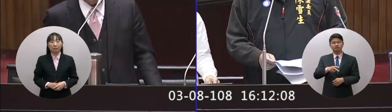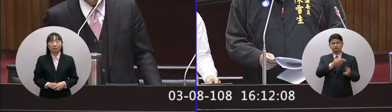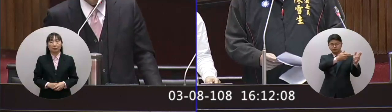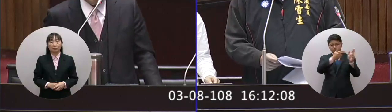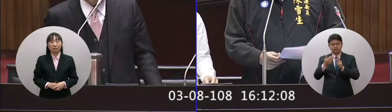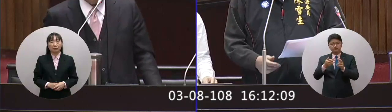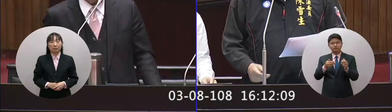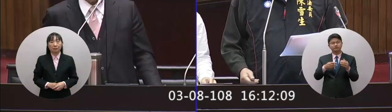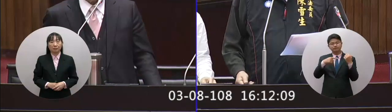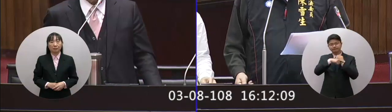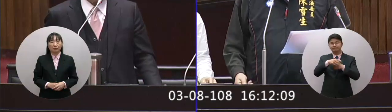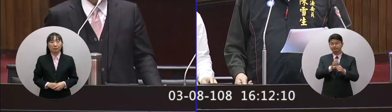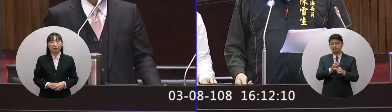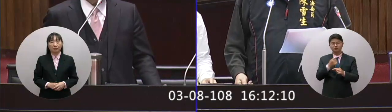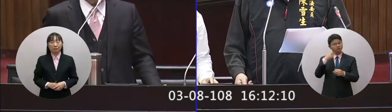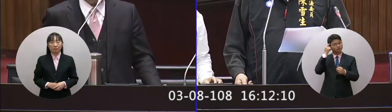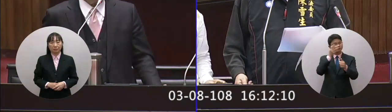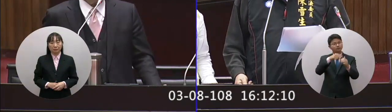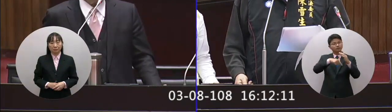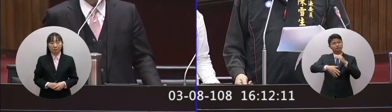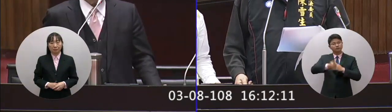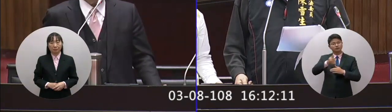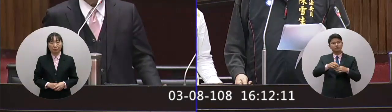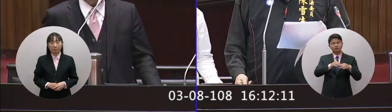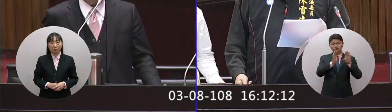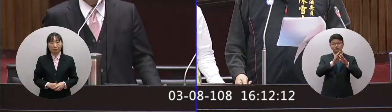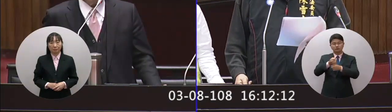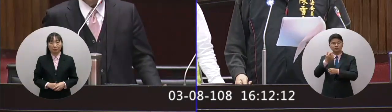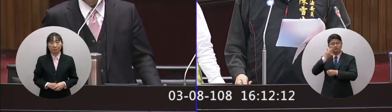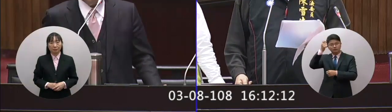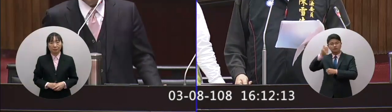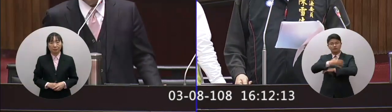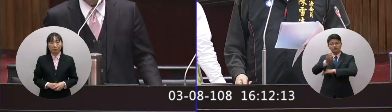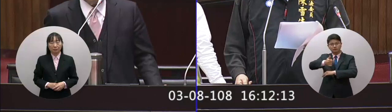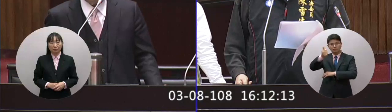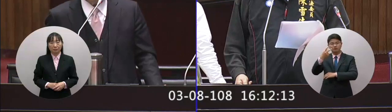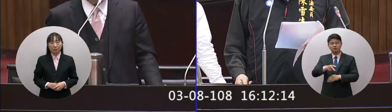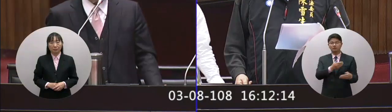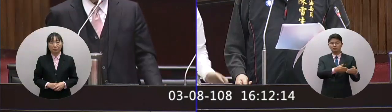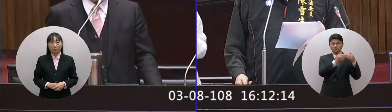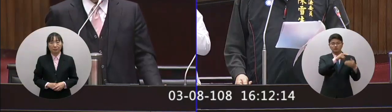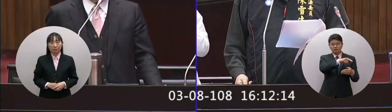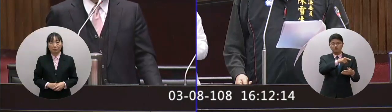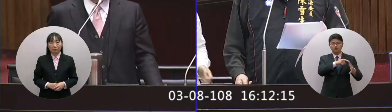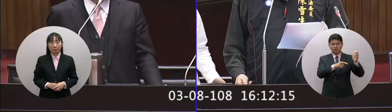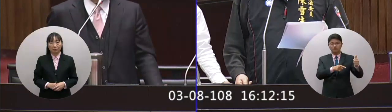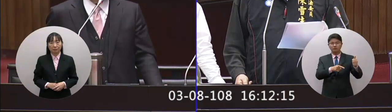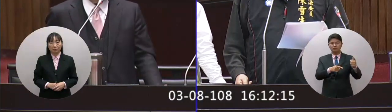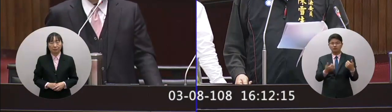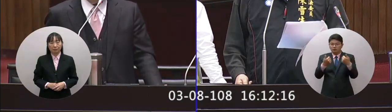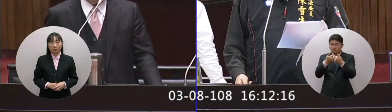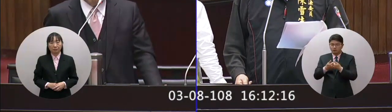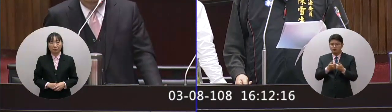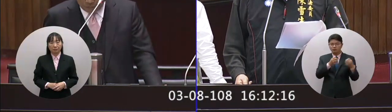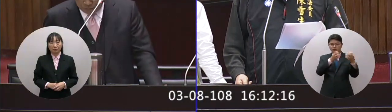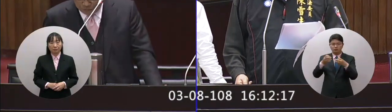么本席想请教院长哈，对于金马两地的首长跟对岸的领导会谈，聚焦